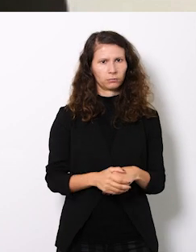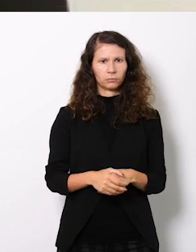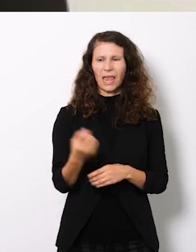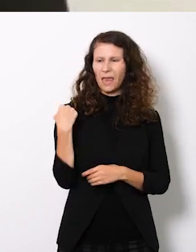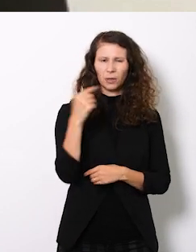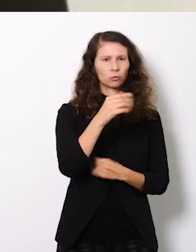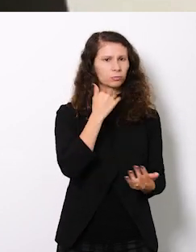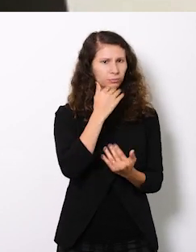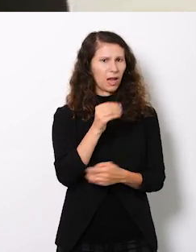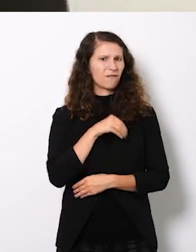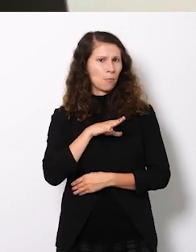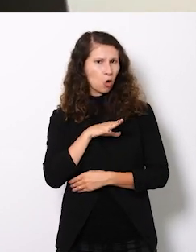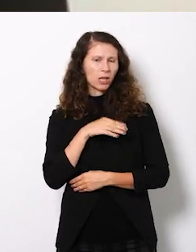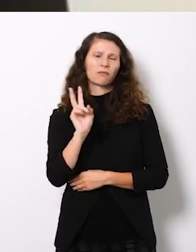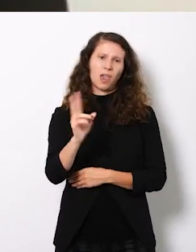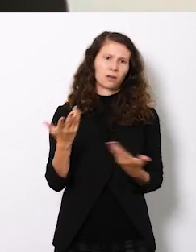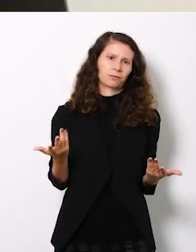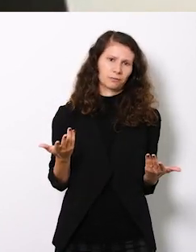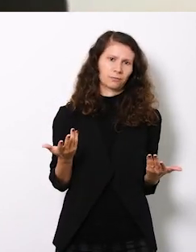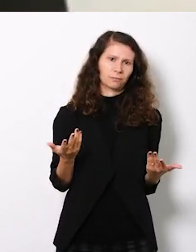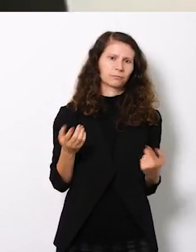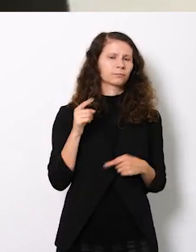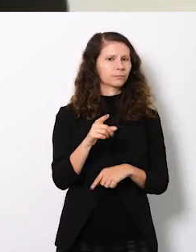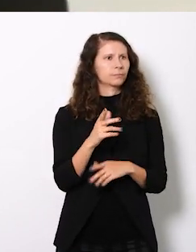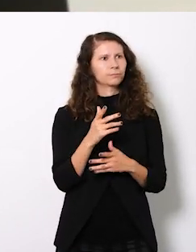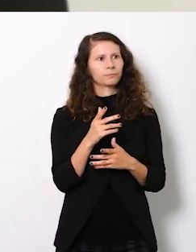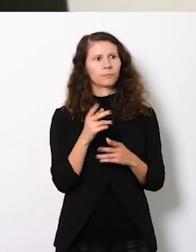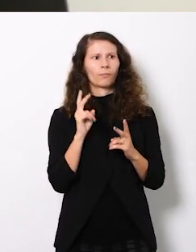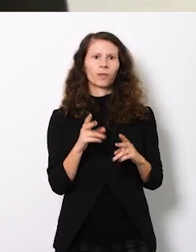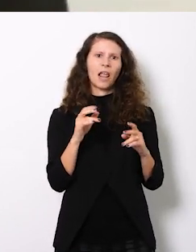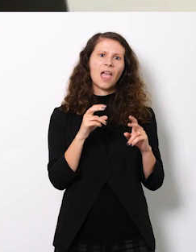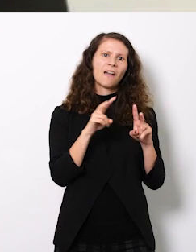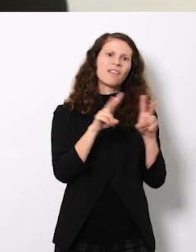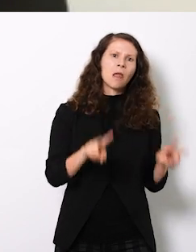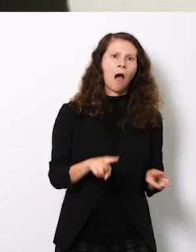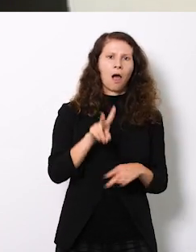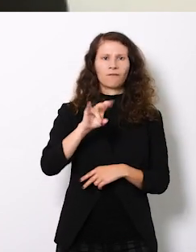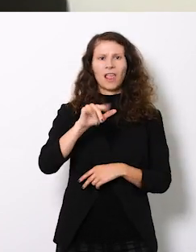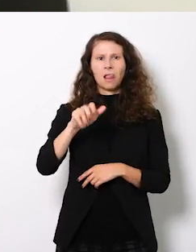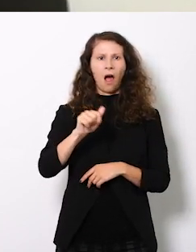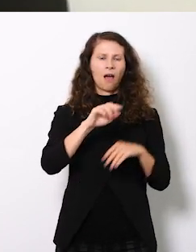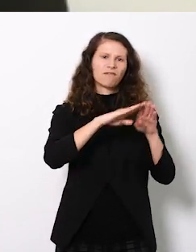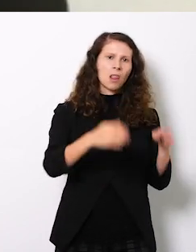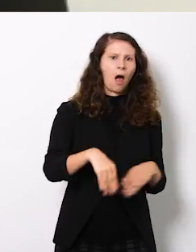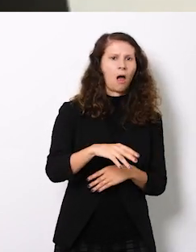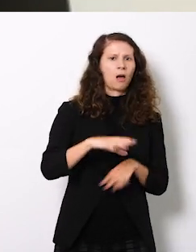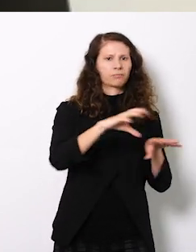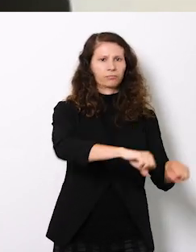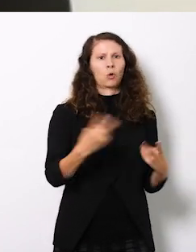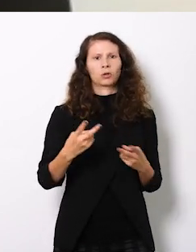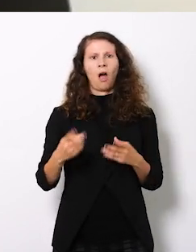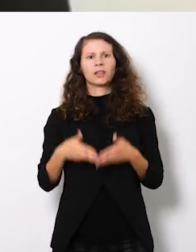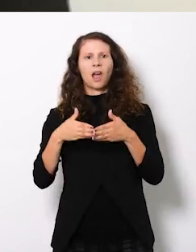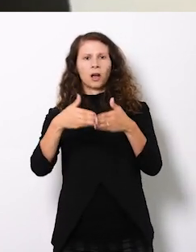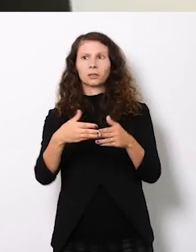genannt haben, muss man ja auch fragen, wer ist das? Das sind ja nicht die Besitzer von Villen und Yachten, sondern es sind